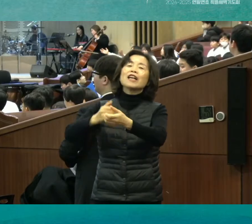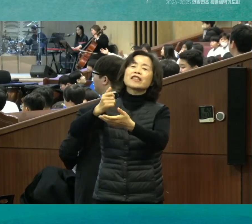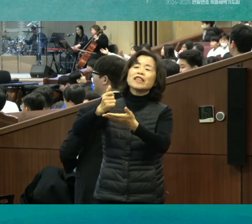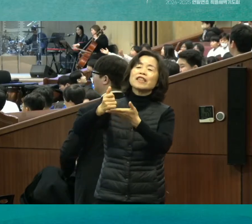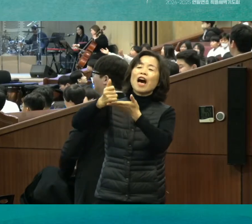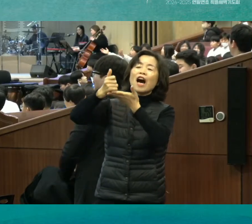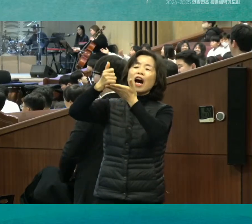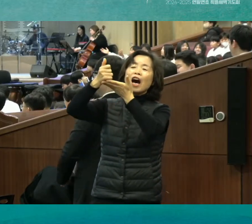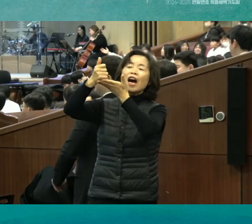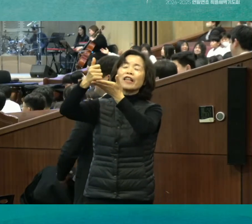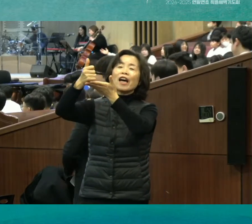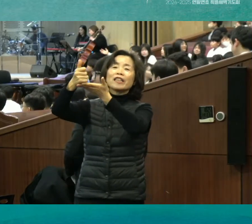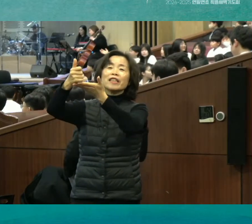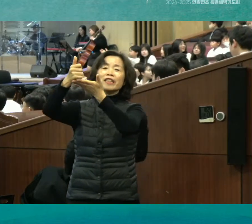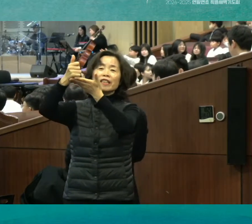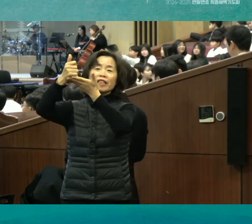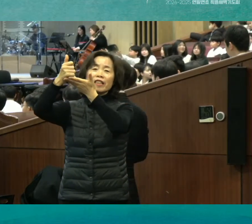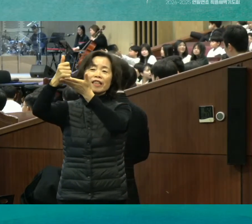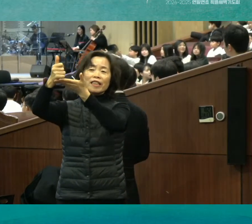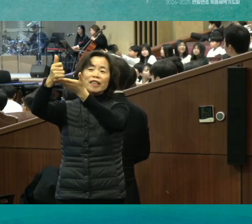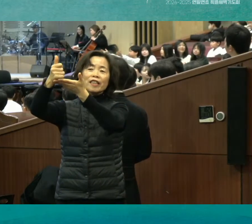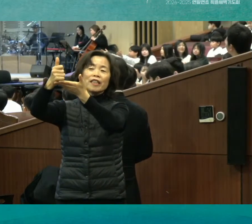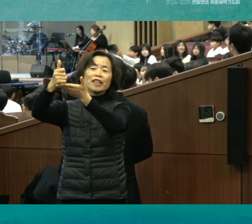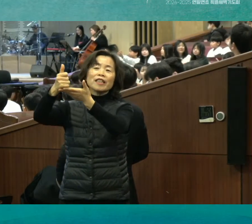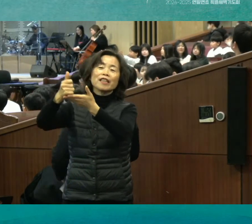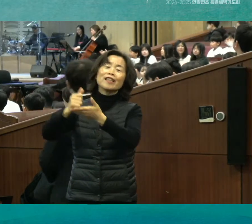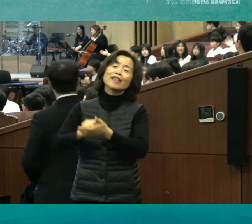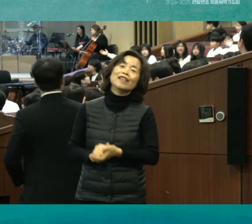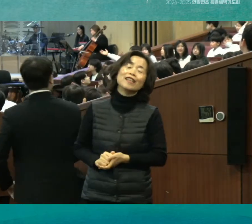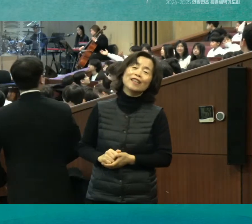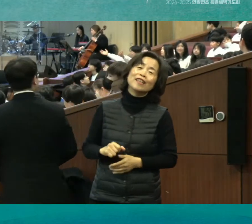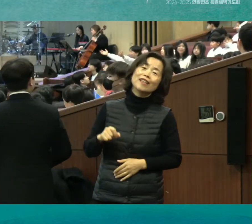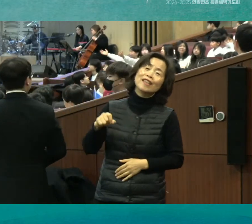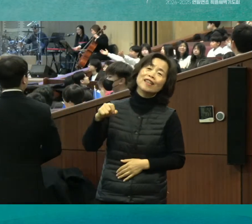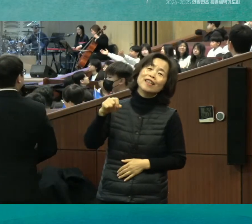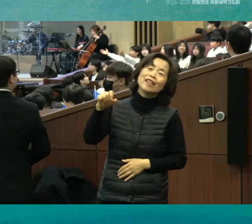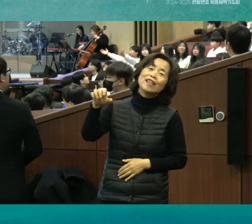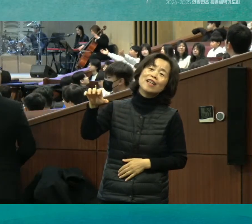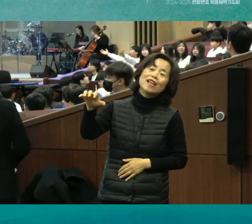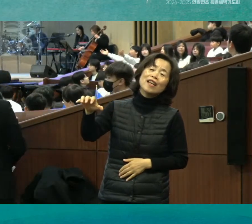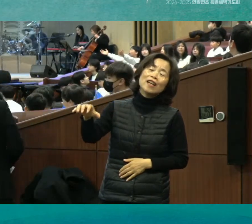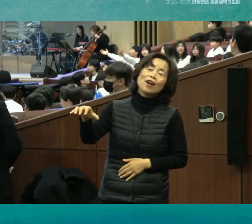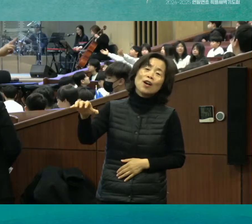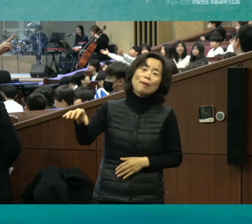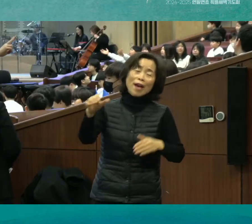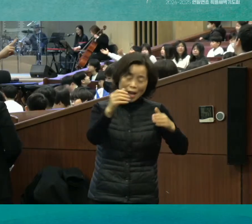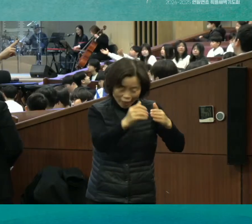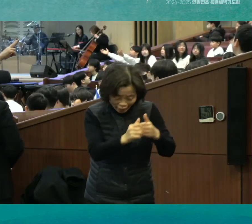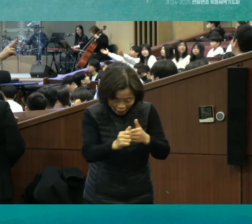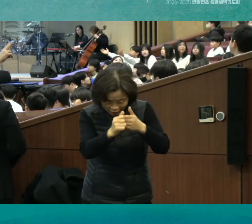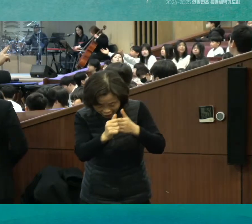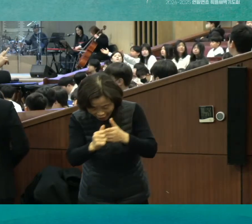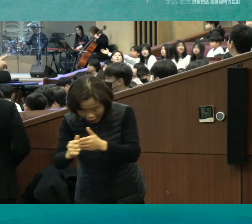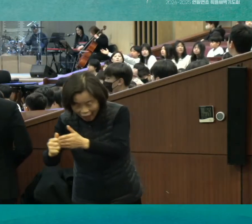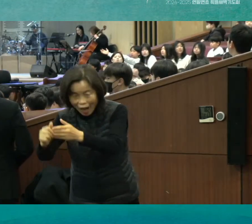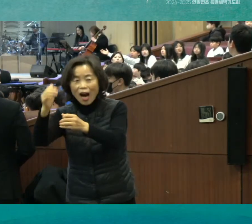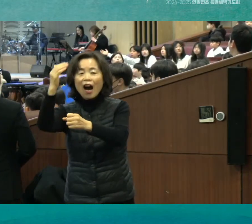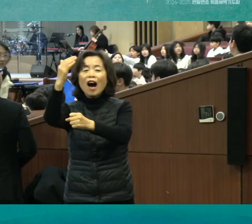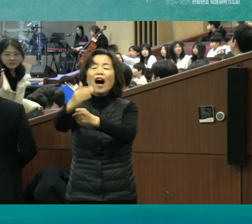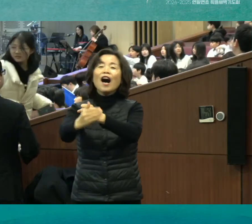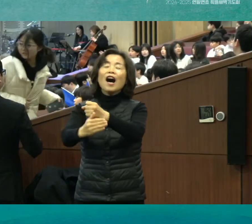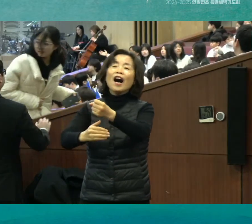감사하신 하나님, 그리스도께서 우리 여기까지 인도하셨습니다. 내 사랑